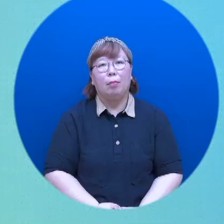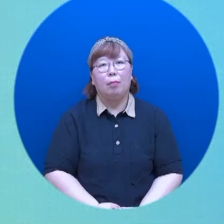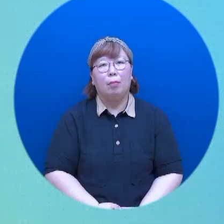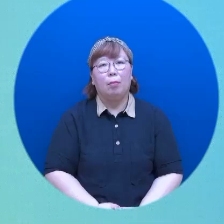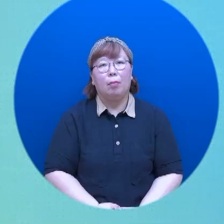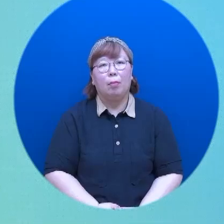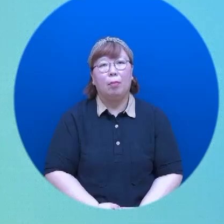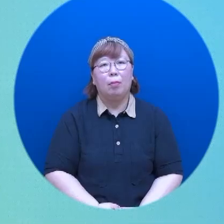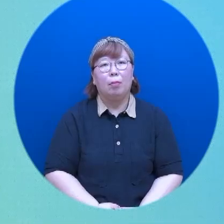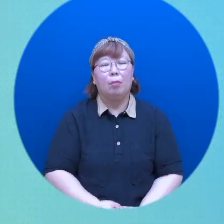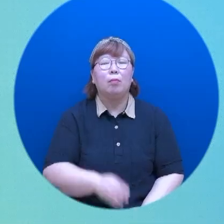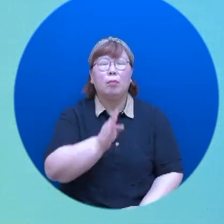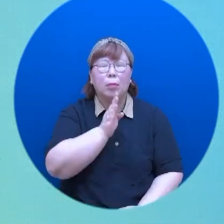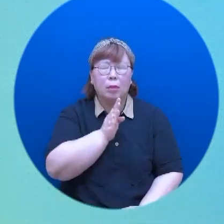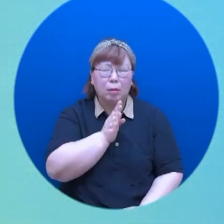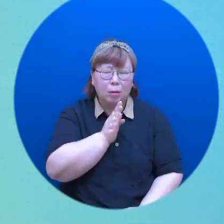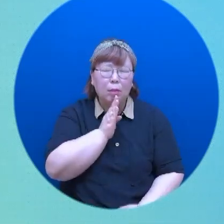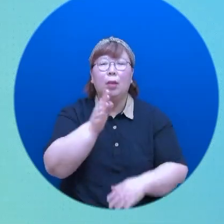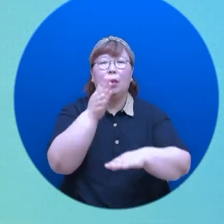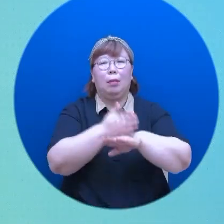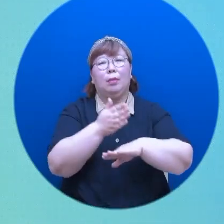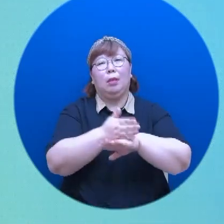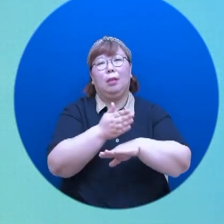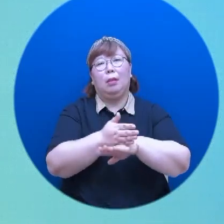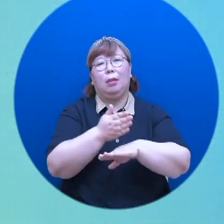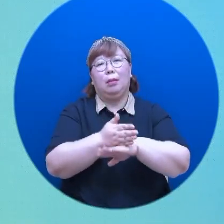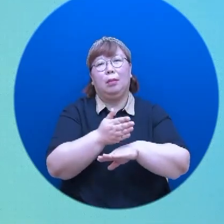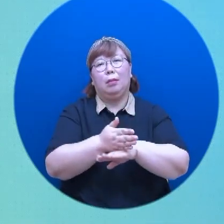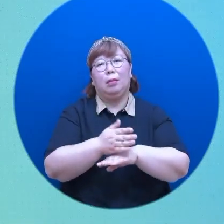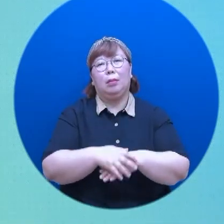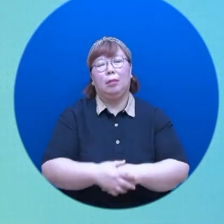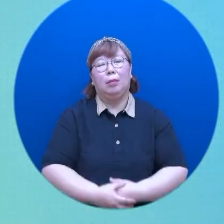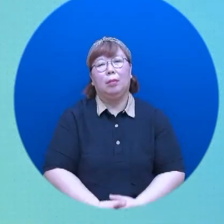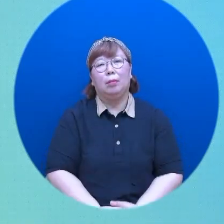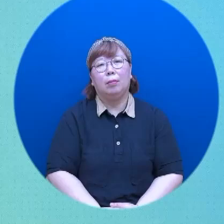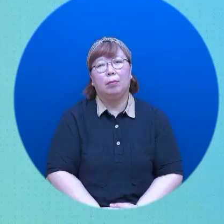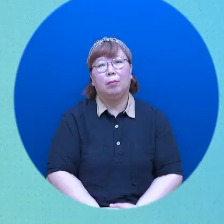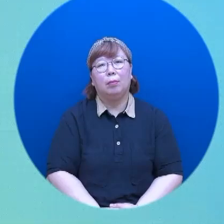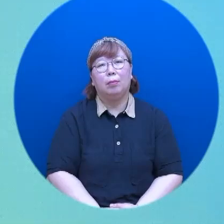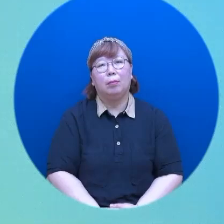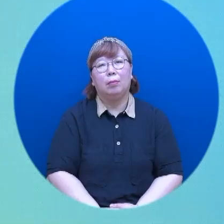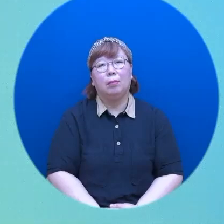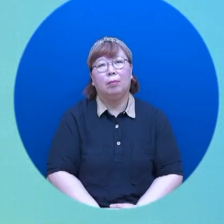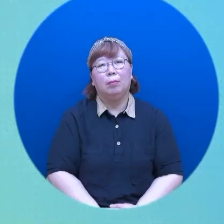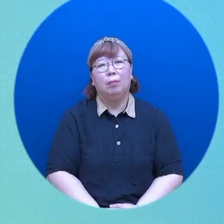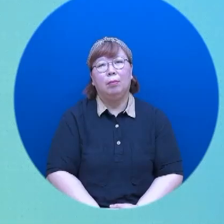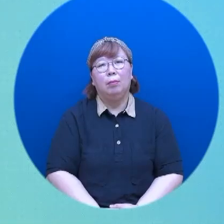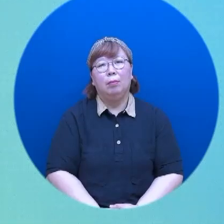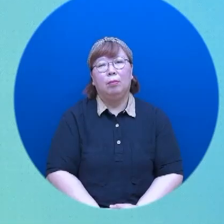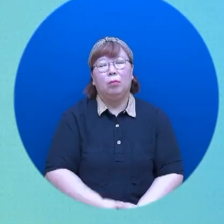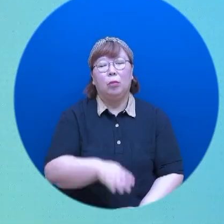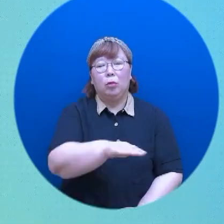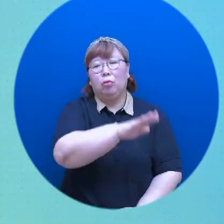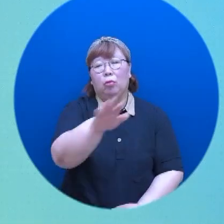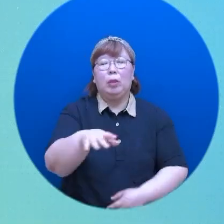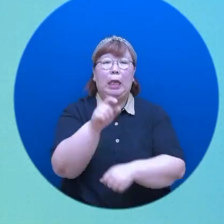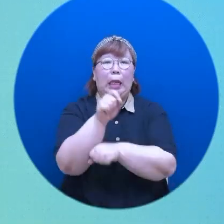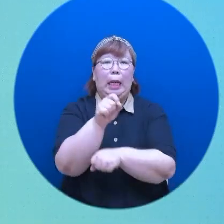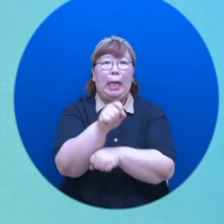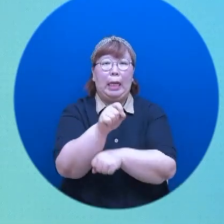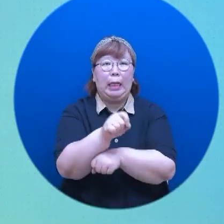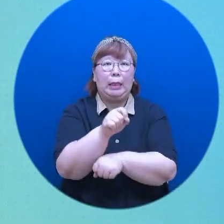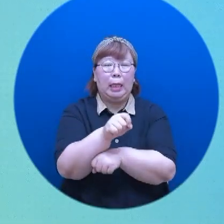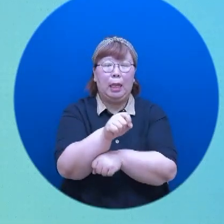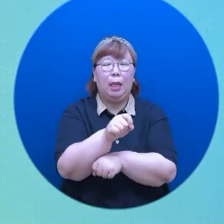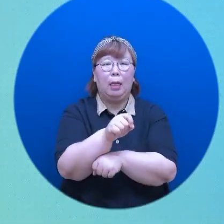참 감사하구나 라는 생각을 가지게 되었어요. 자, 그래서 우리 간사님께